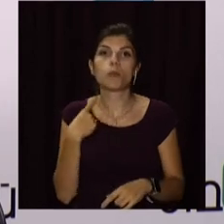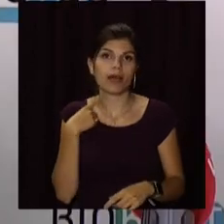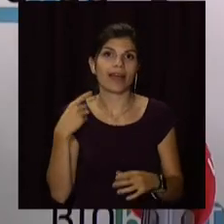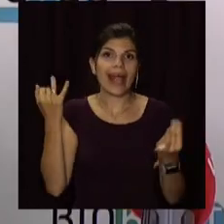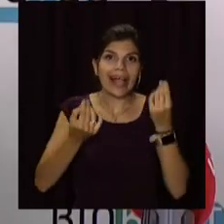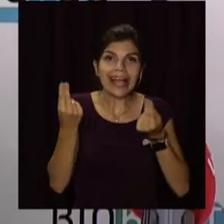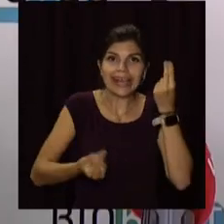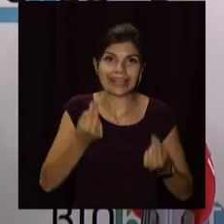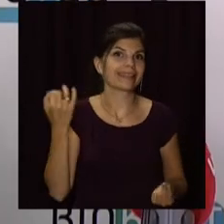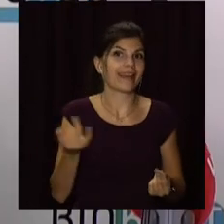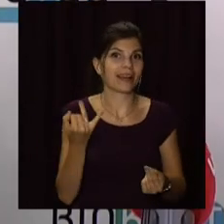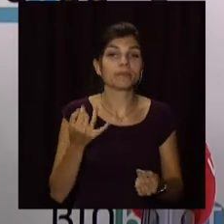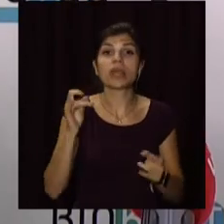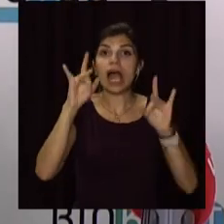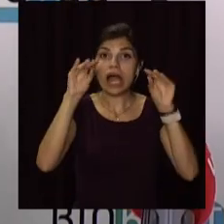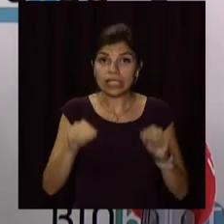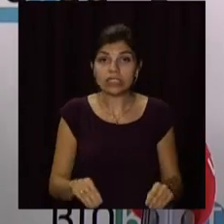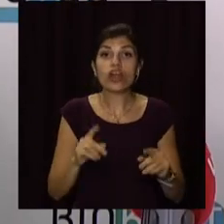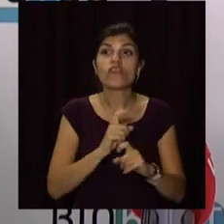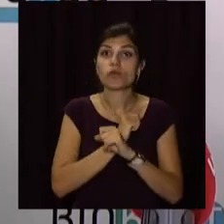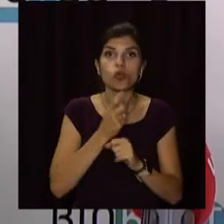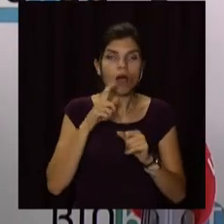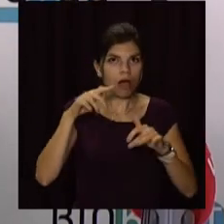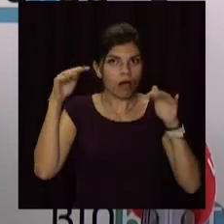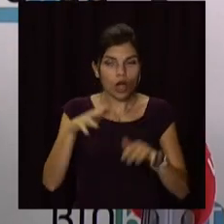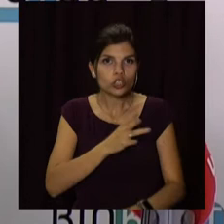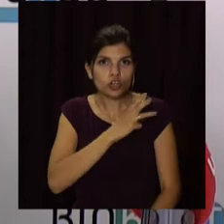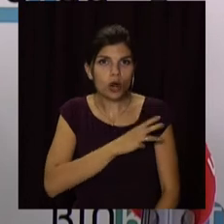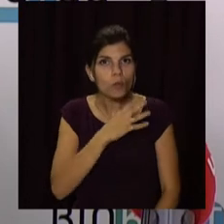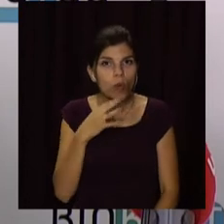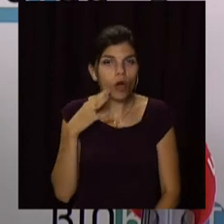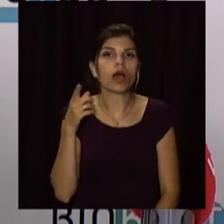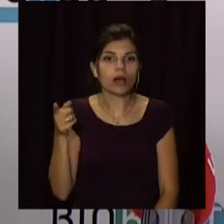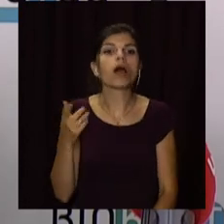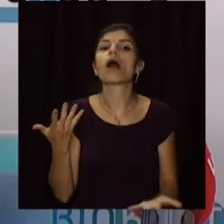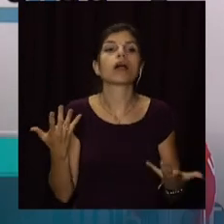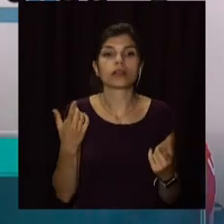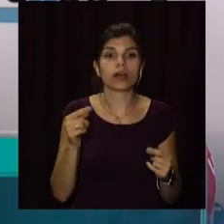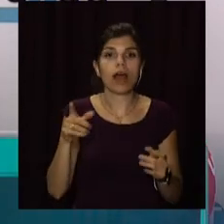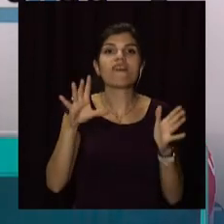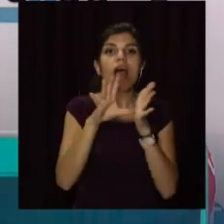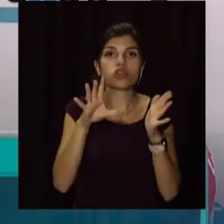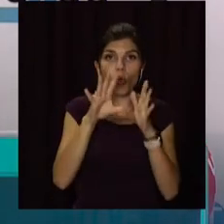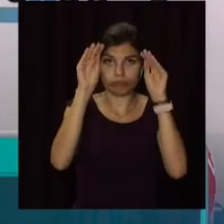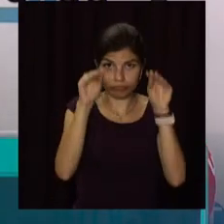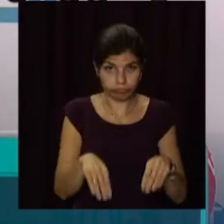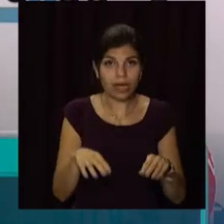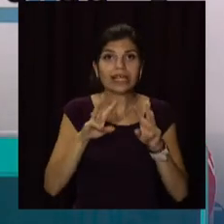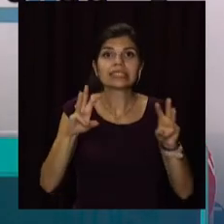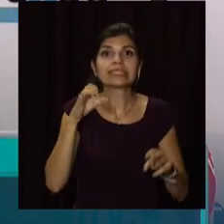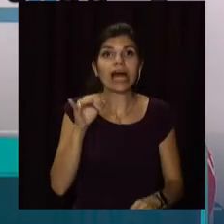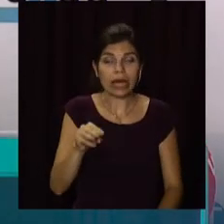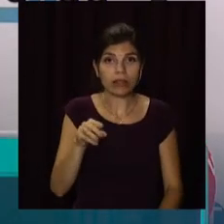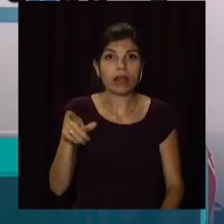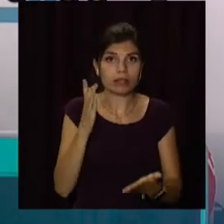розвагами. Реєстрація на відпочинок, в зв'язку з тим, що велика кількість бажаючих, здійснюється в електронному вигляді, тобто на сайті